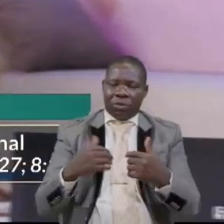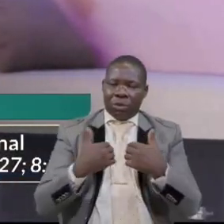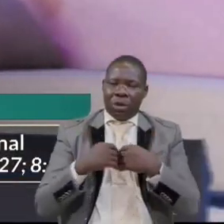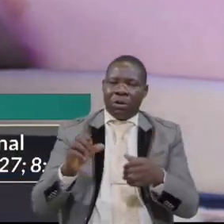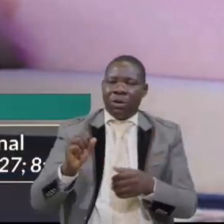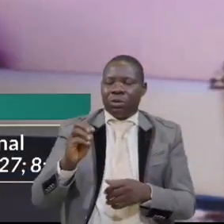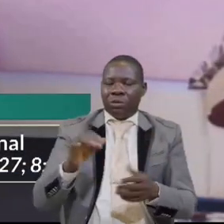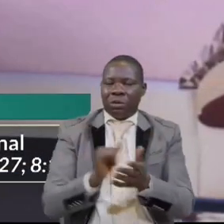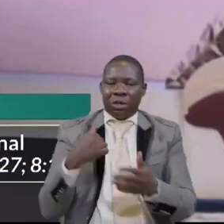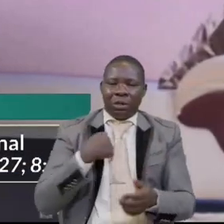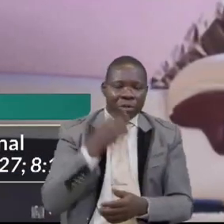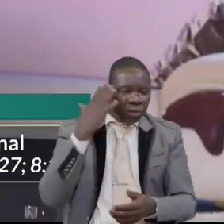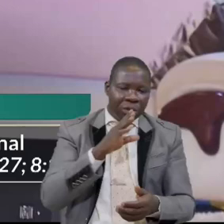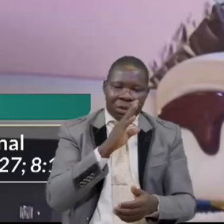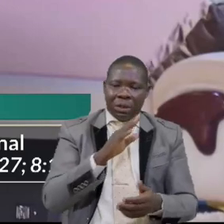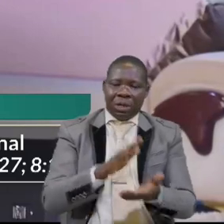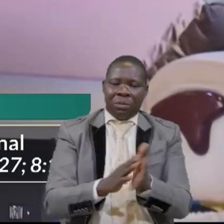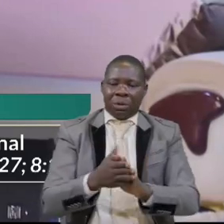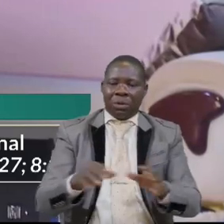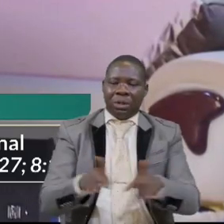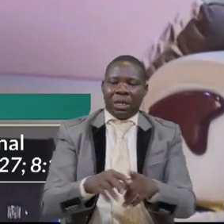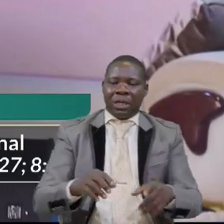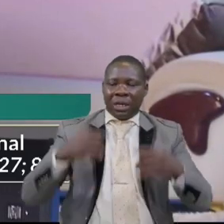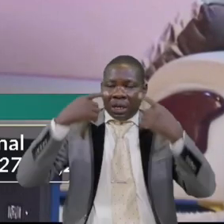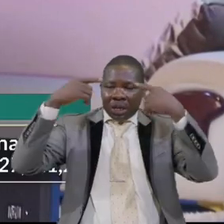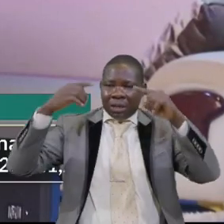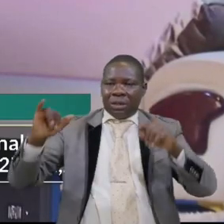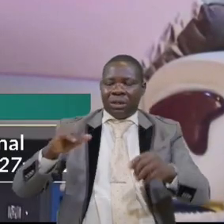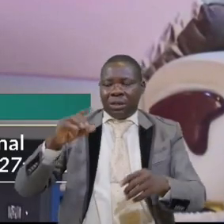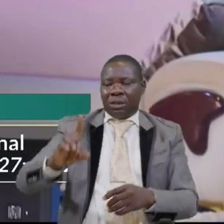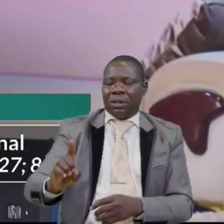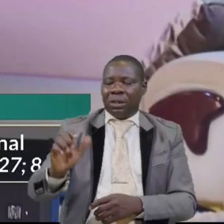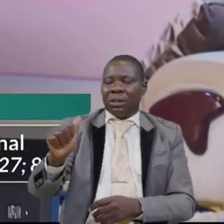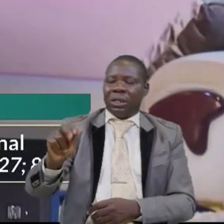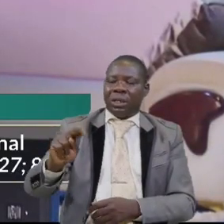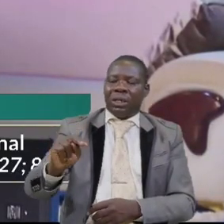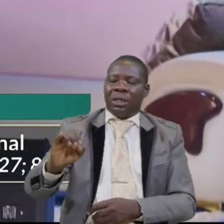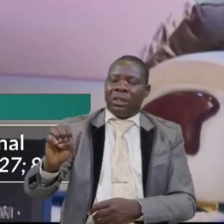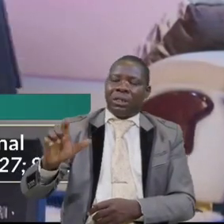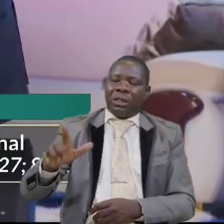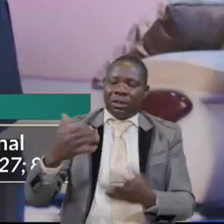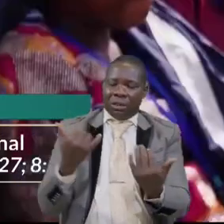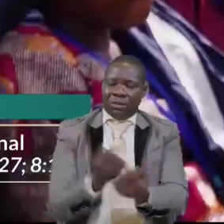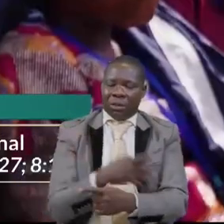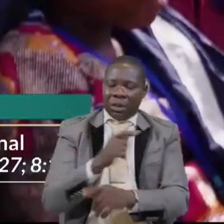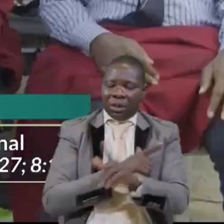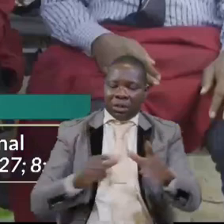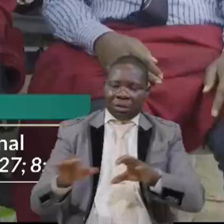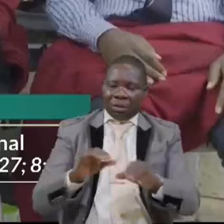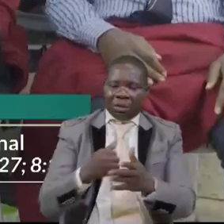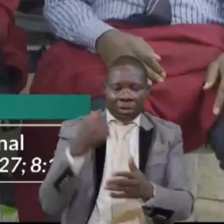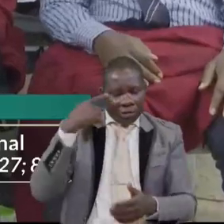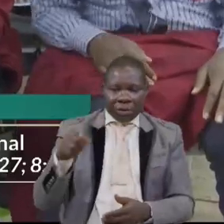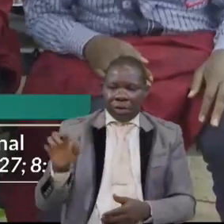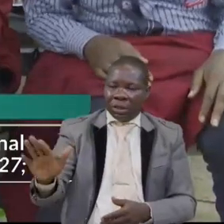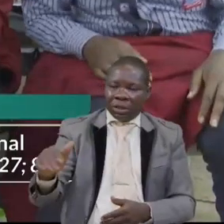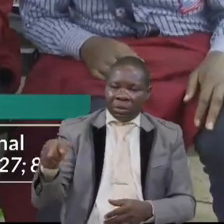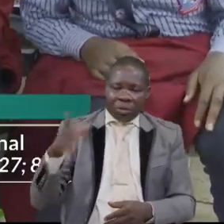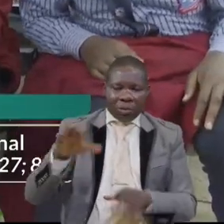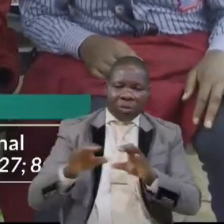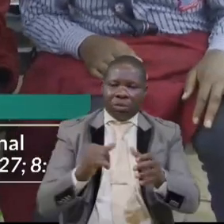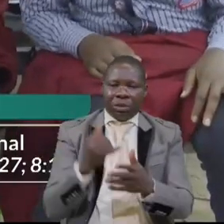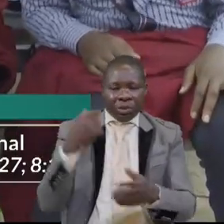nous soyons des Daniel excellents aujourd'hui. Que Dieu l'a fait pour lui et il le fera pour toi au nom de